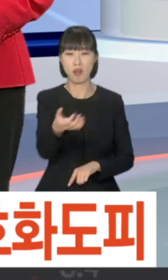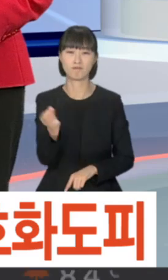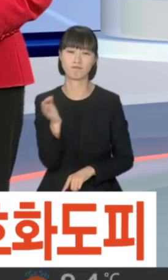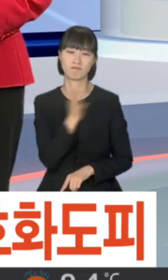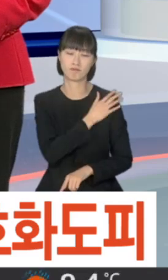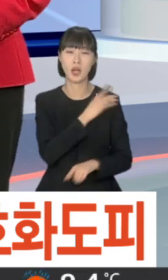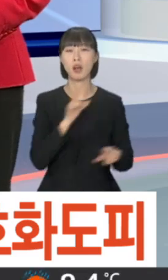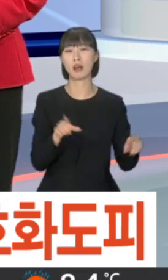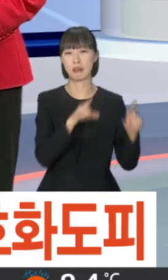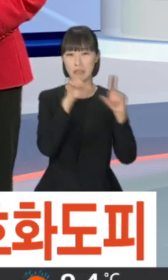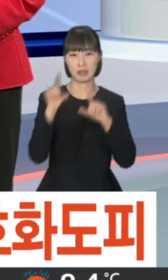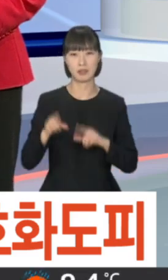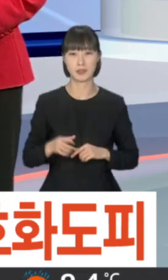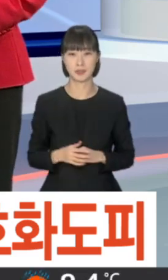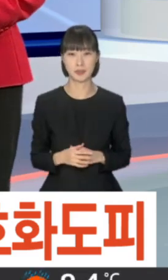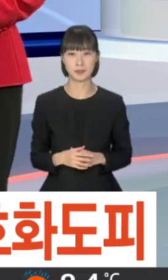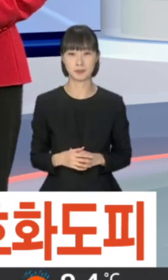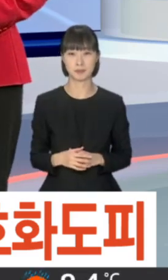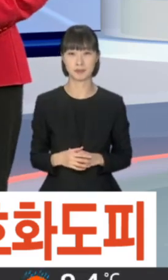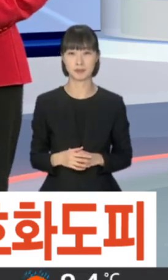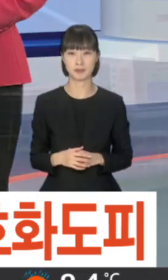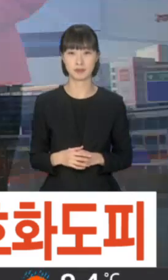추정하고 있습니다 이상현